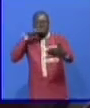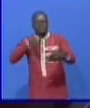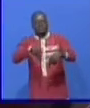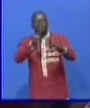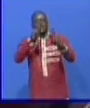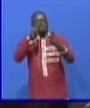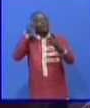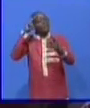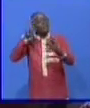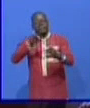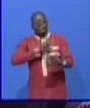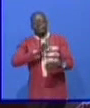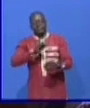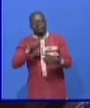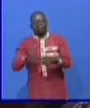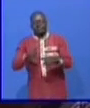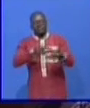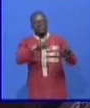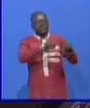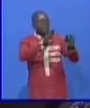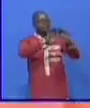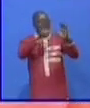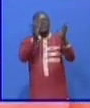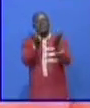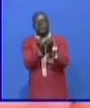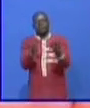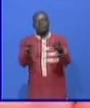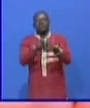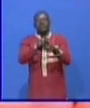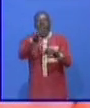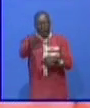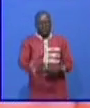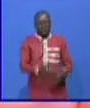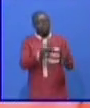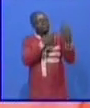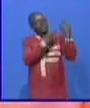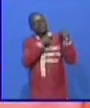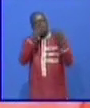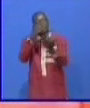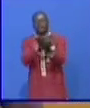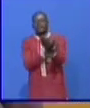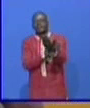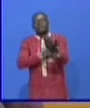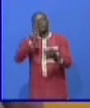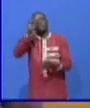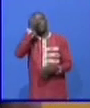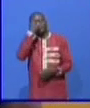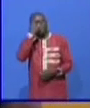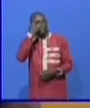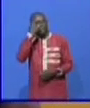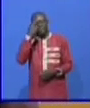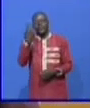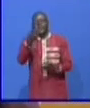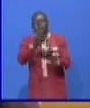les performances des différentes communes partenaires et aussi d'inviter les responsables à améliorer leur gouvernance. D'une part,